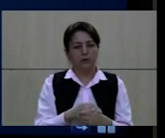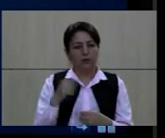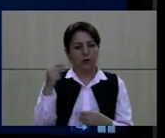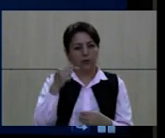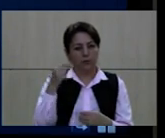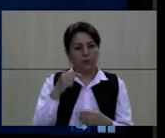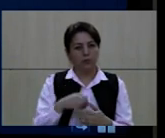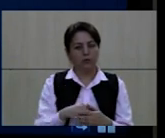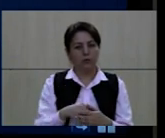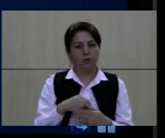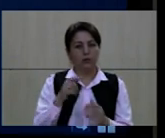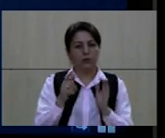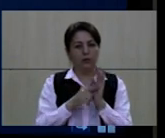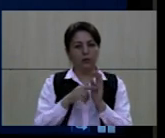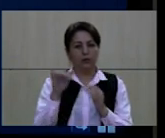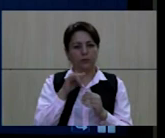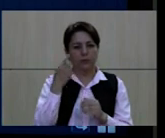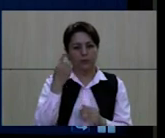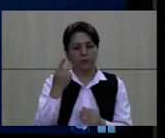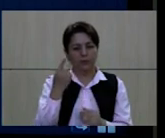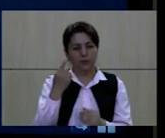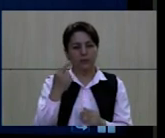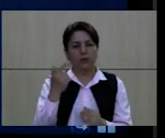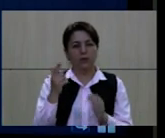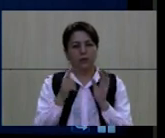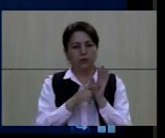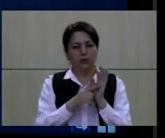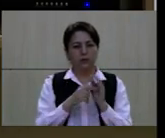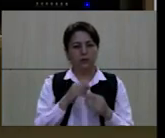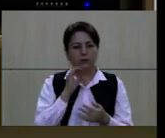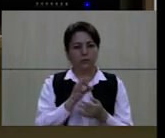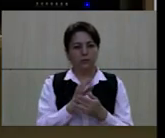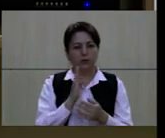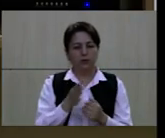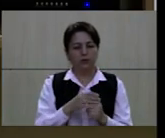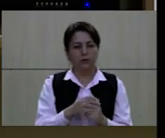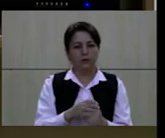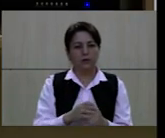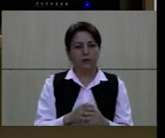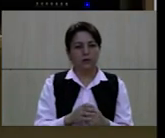Ayru 7 ni 1 ga ko'paytirsam 7.